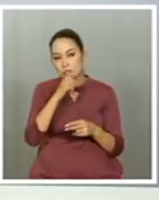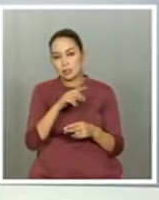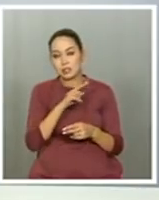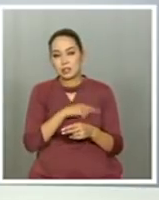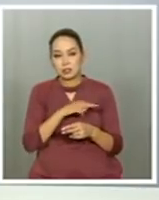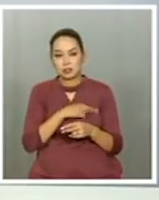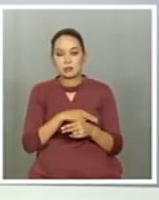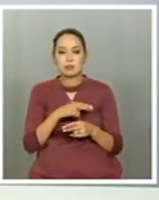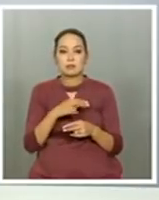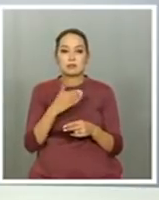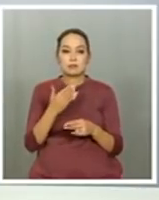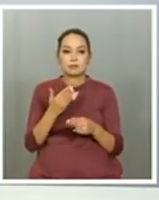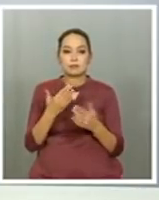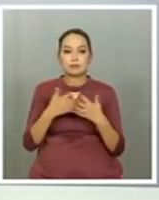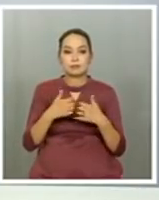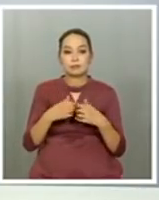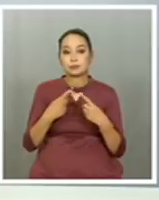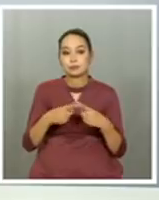басқаша жүреді.